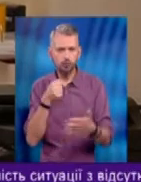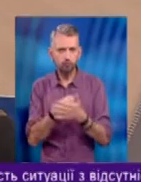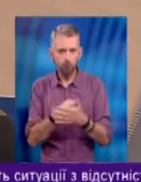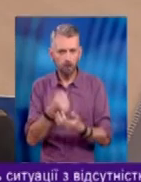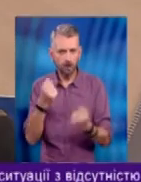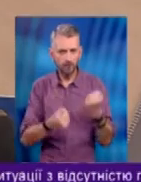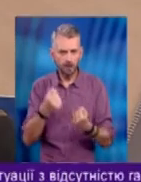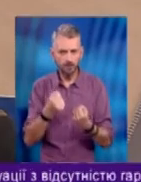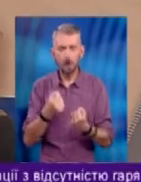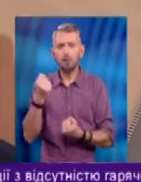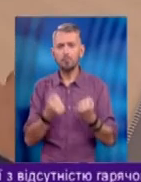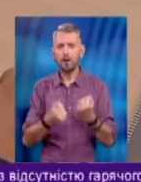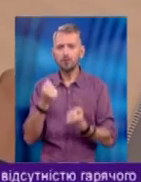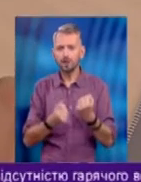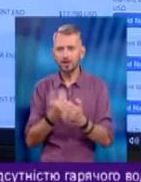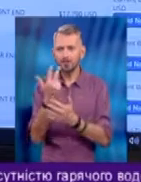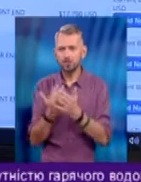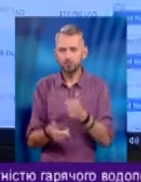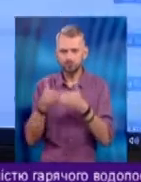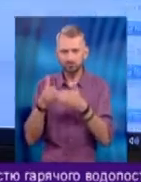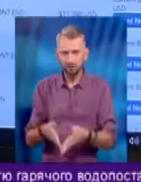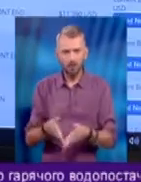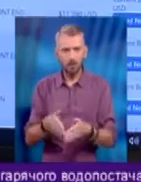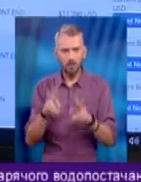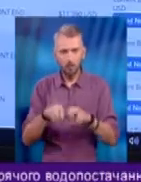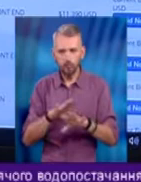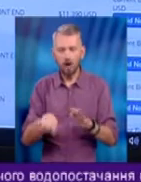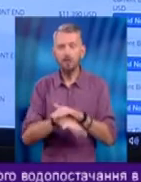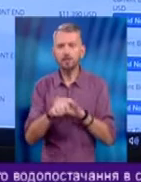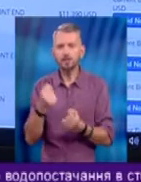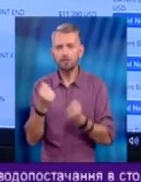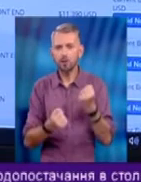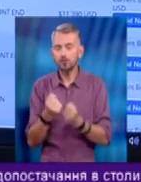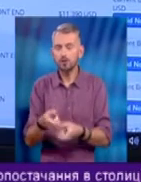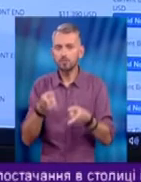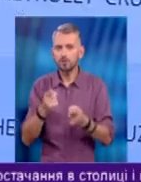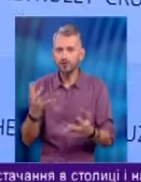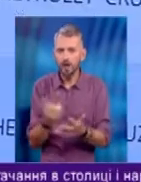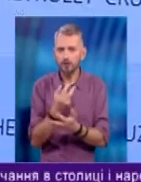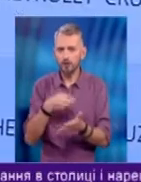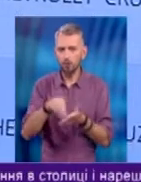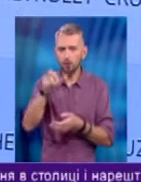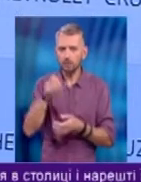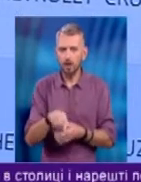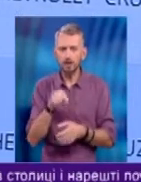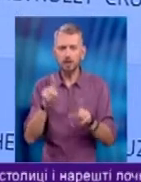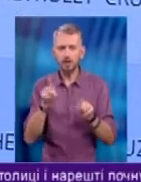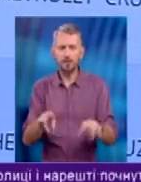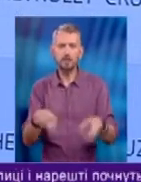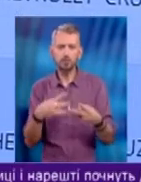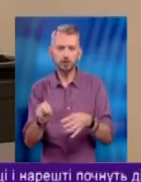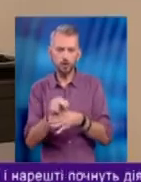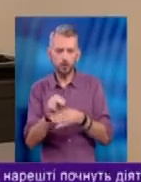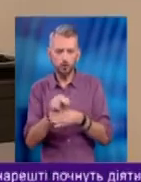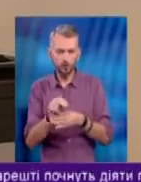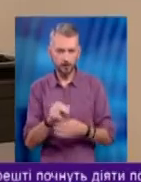автівка. Машини-потопельники навіть не розглядають, а от викрадені машини – справжнісінька знахідка для покупця, адже їх навіть не потрібно